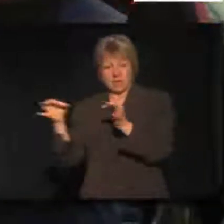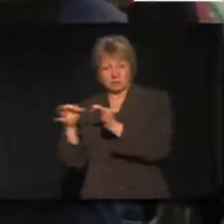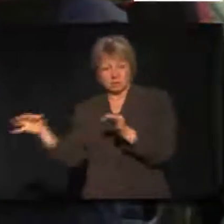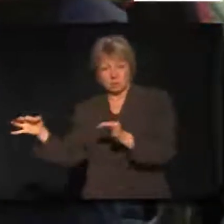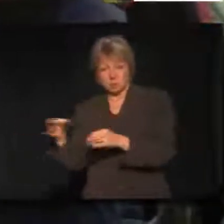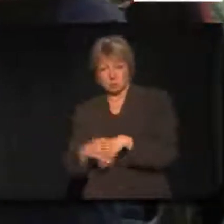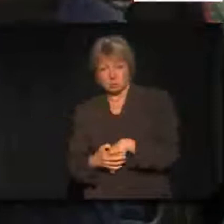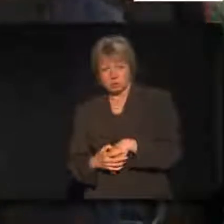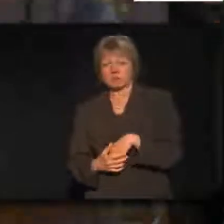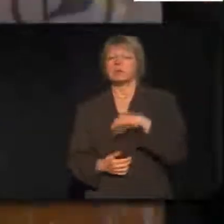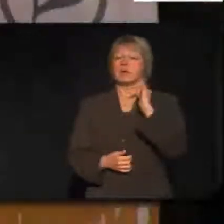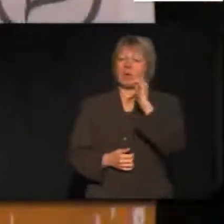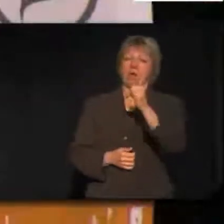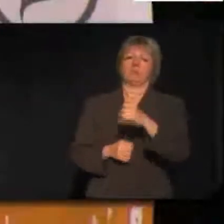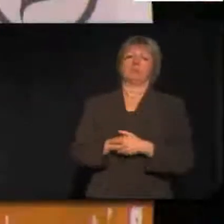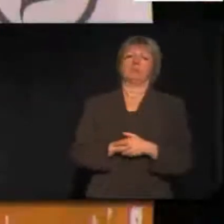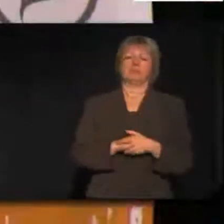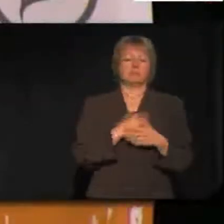ja danke